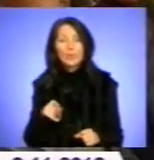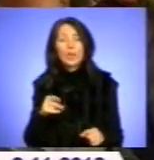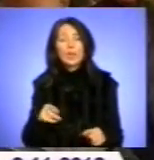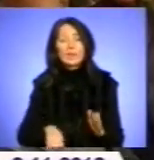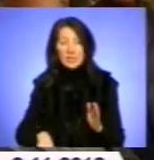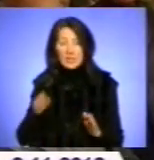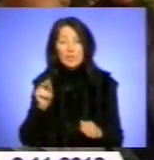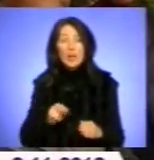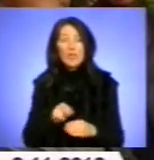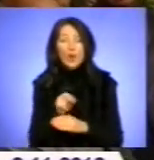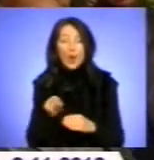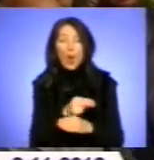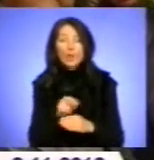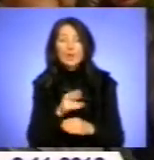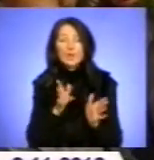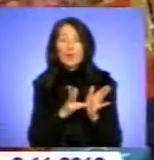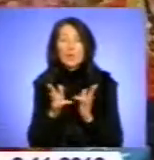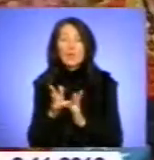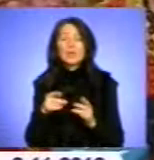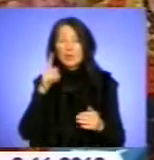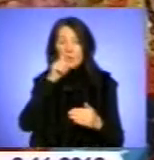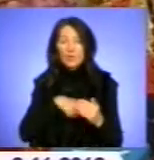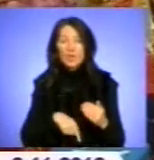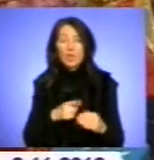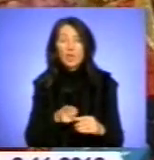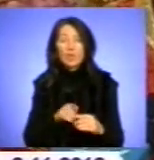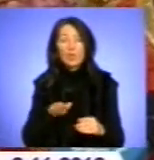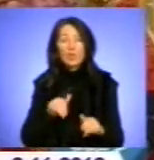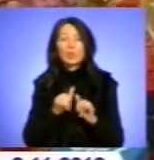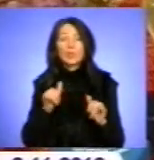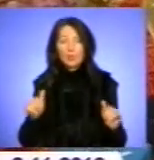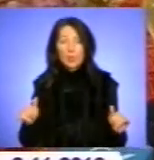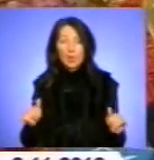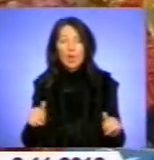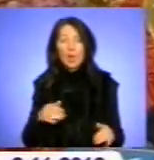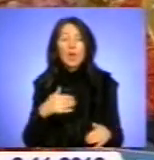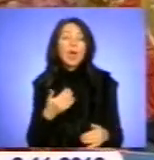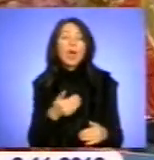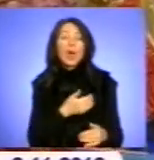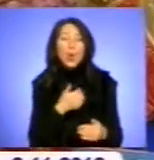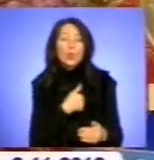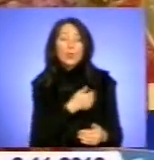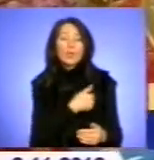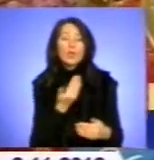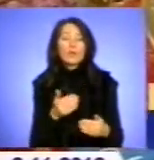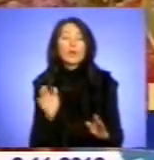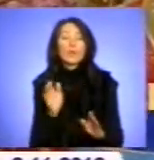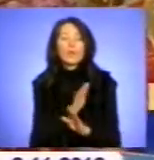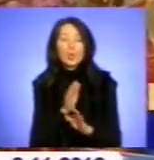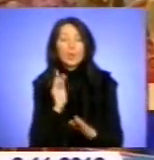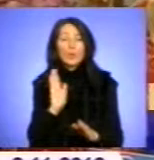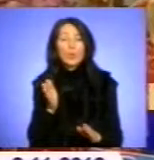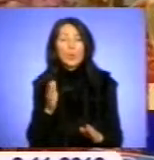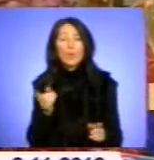вірі, яку згодом ревно проповідував. Побажати вам долі, щоб ви були великими борцями за Україну, щоб